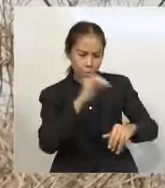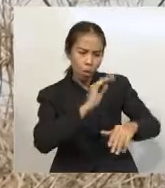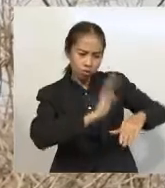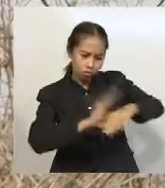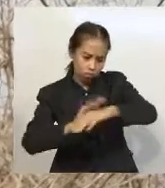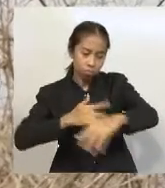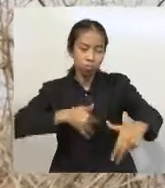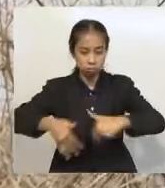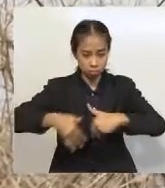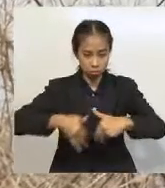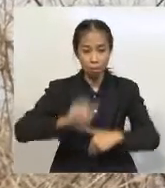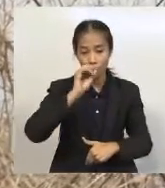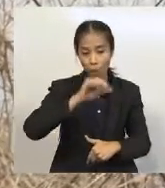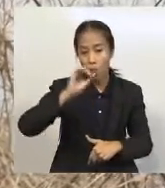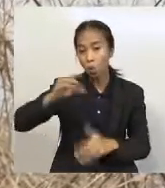าน